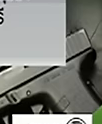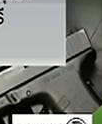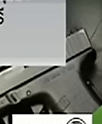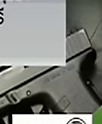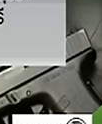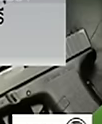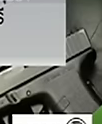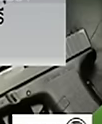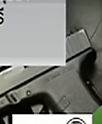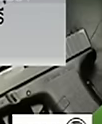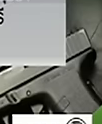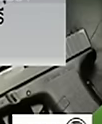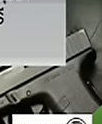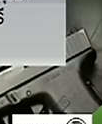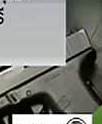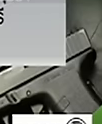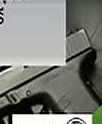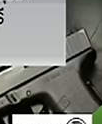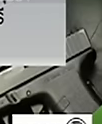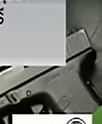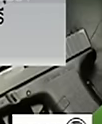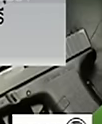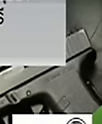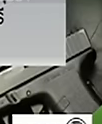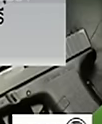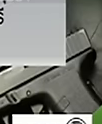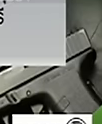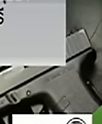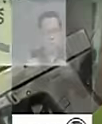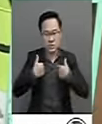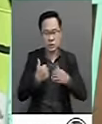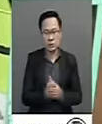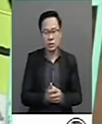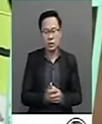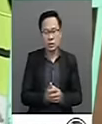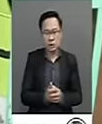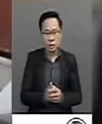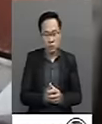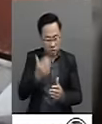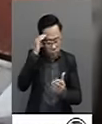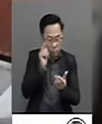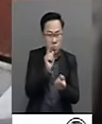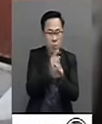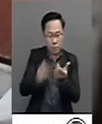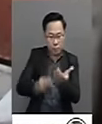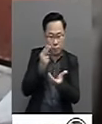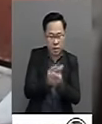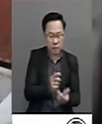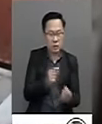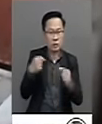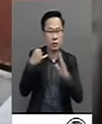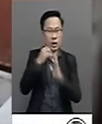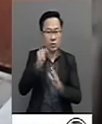จังหวัดพระนครศรีอยุธยาอ่างทองสระบุรีและลพบุรีนะคะเจ้าหน้าที่สามารถยึดปืนและทลายแหล่งผลิตในจังหวัด